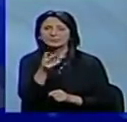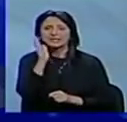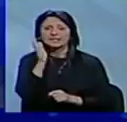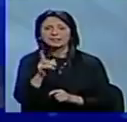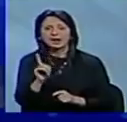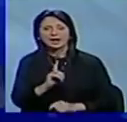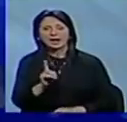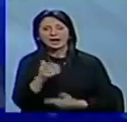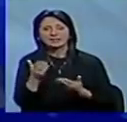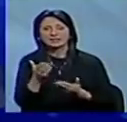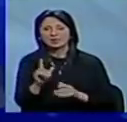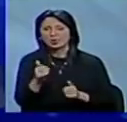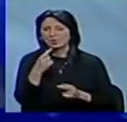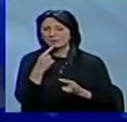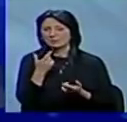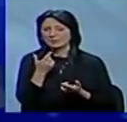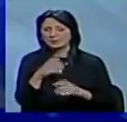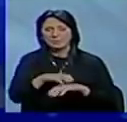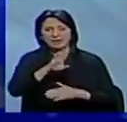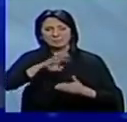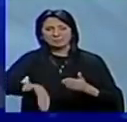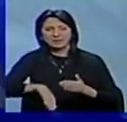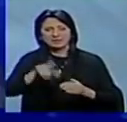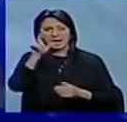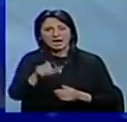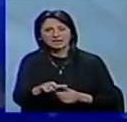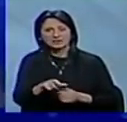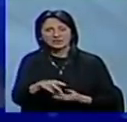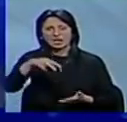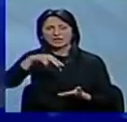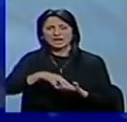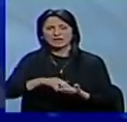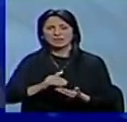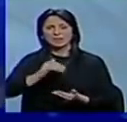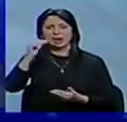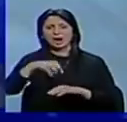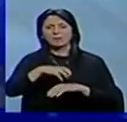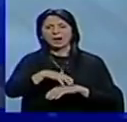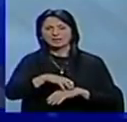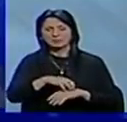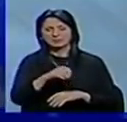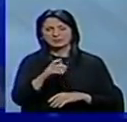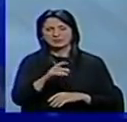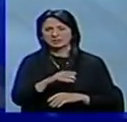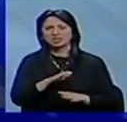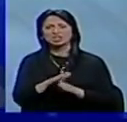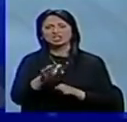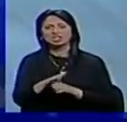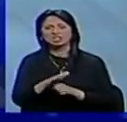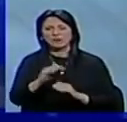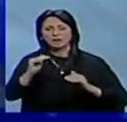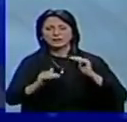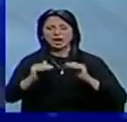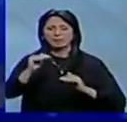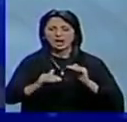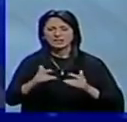იქნება რაღაცა, ესეც როგორ საუბრობენ ხოლმე, რაღაცა ზეპარტიული ადამიანი, რომელიც დადგება მაღლა პარტიებზე, რომელიც იქნება შეასრულებს